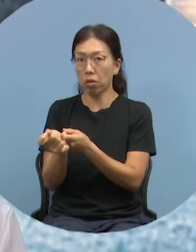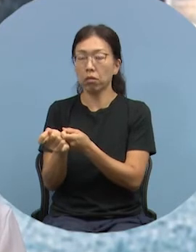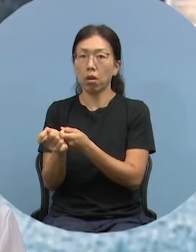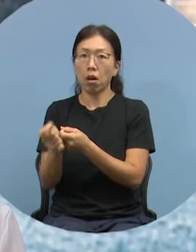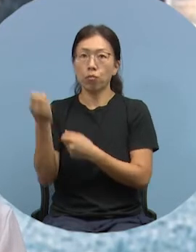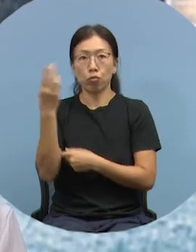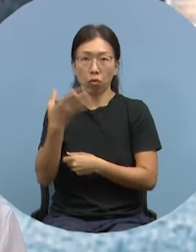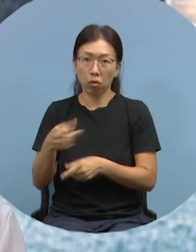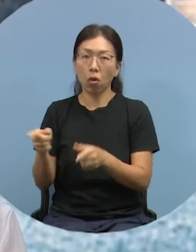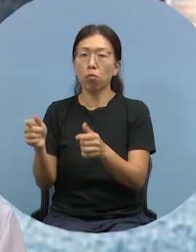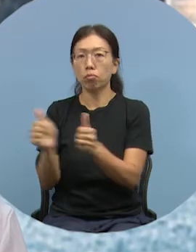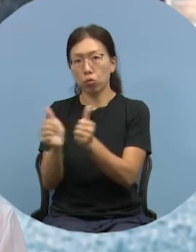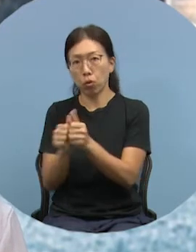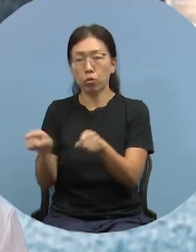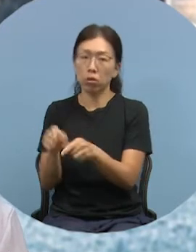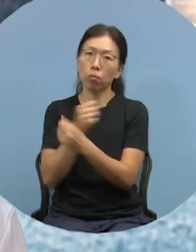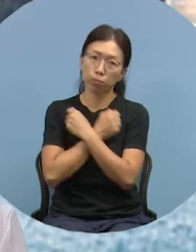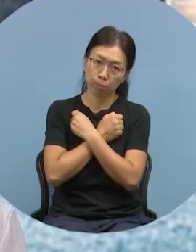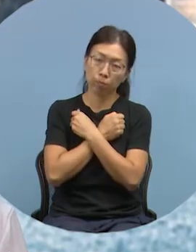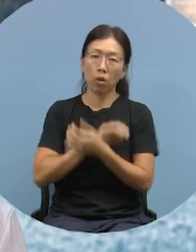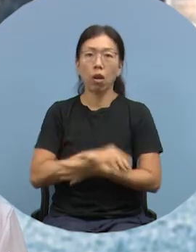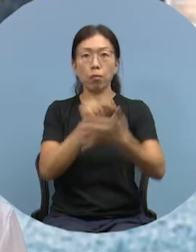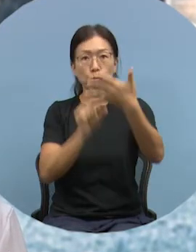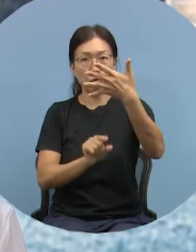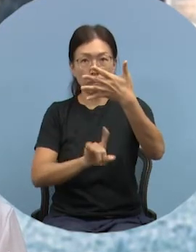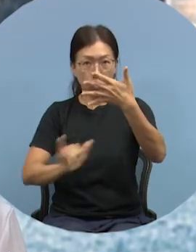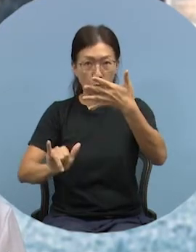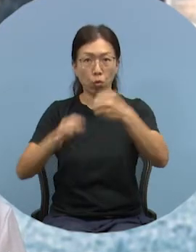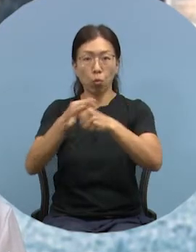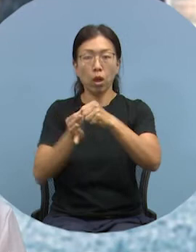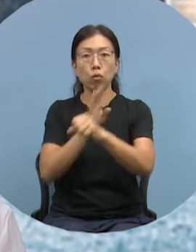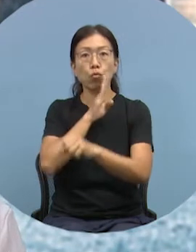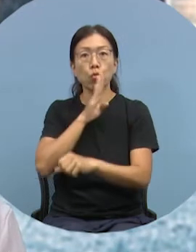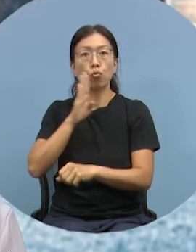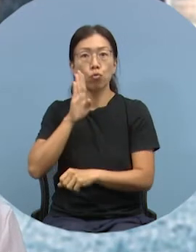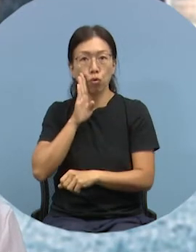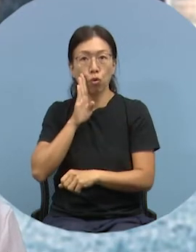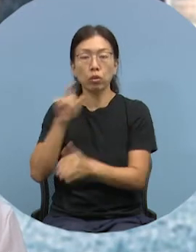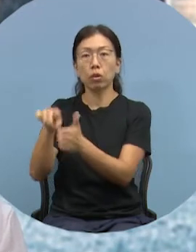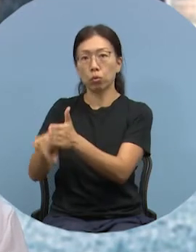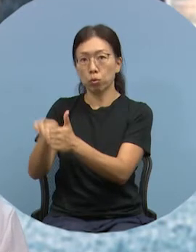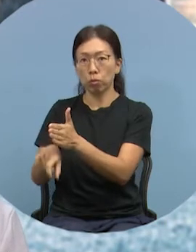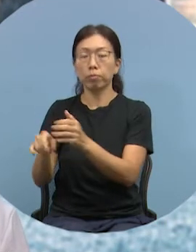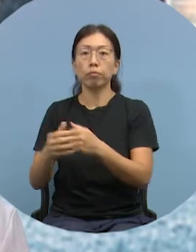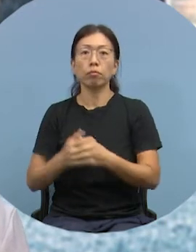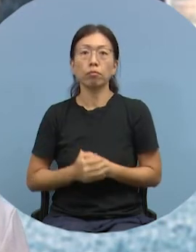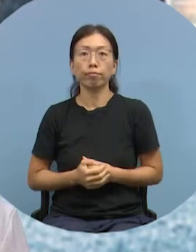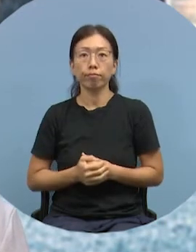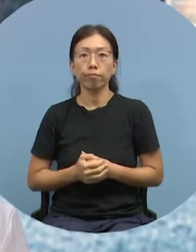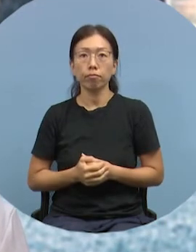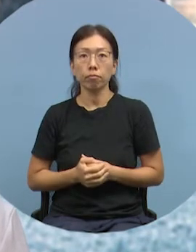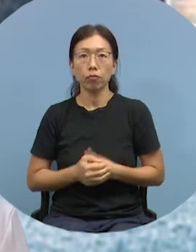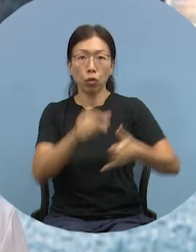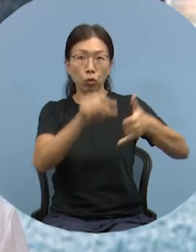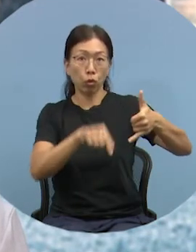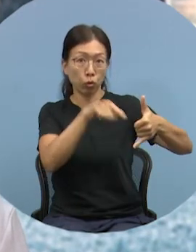即係喺嗰度休息啊咁樣。喺5月16日都去過環球商場咧，就係即係匯錢咁樣咯。咁佢